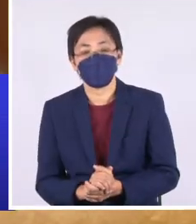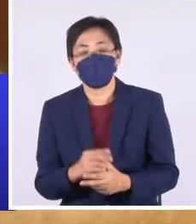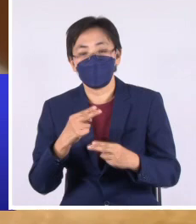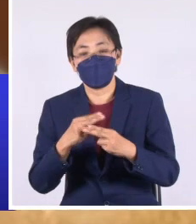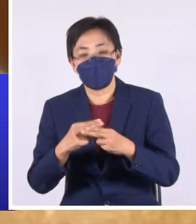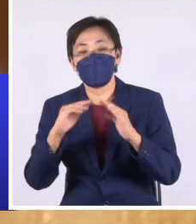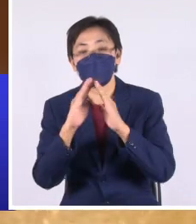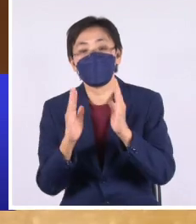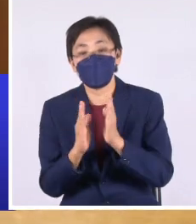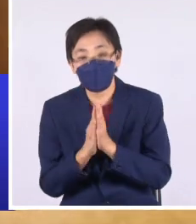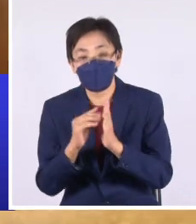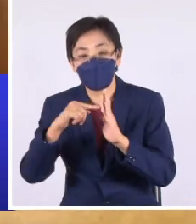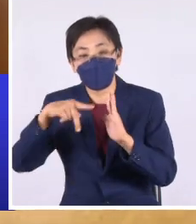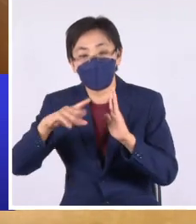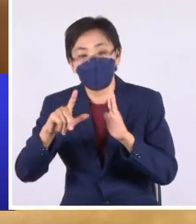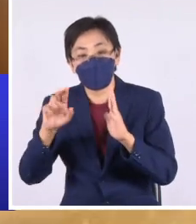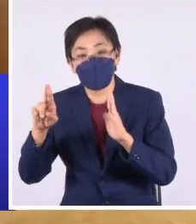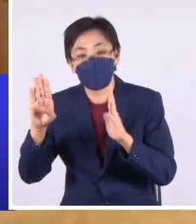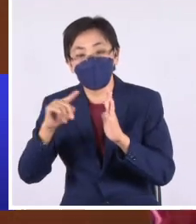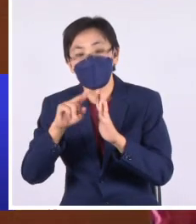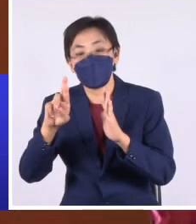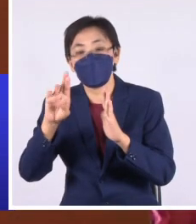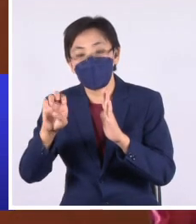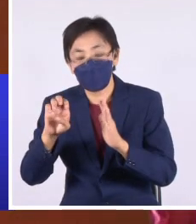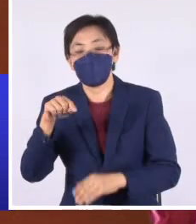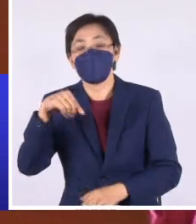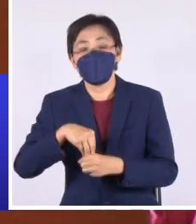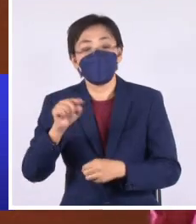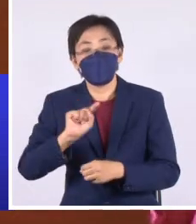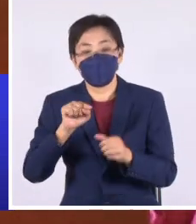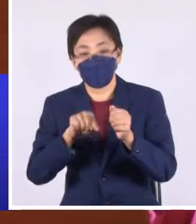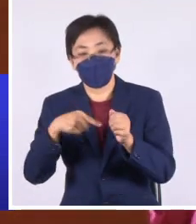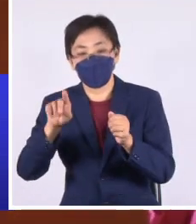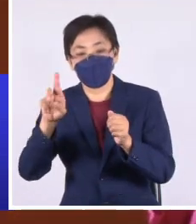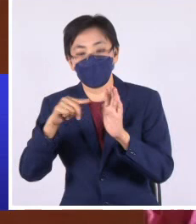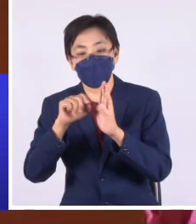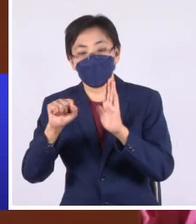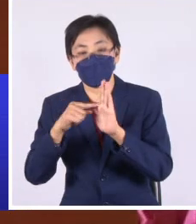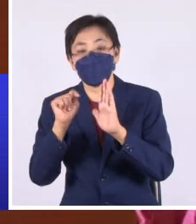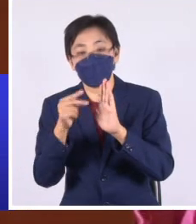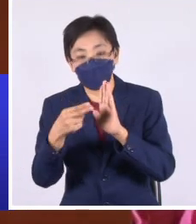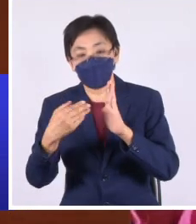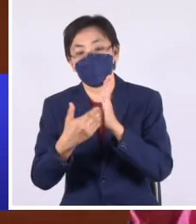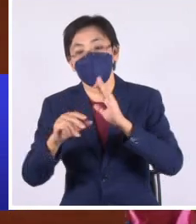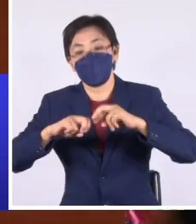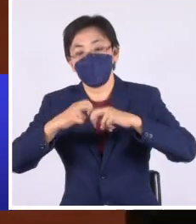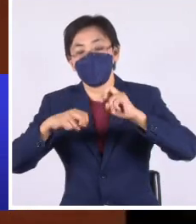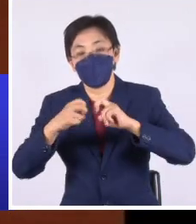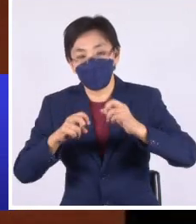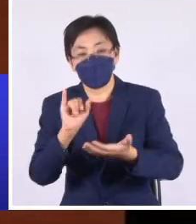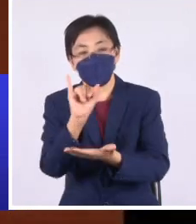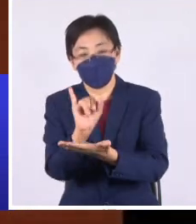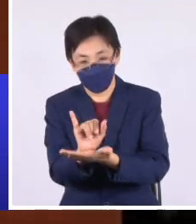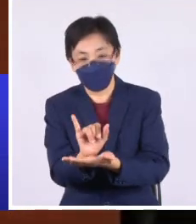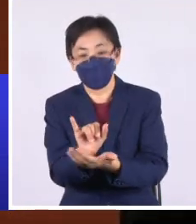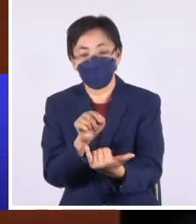พชรบุรีจริงคุณผู้ชมแต่ว่าในพื้นที่อยู่ในพื้นที่ของอำเภอปราสาทจังหวัดสุรินทร์ก็มีสรีระสังขารของหลวงปู่เนี่ยท่านก็ตั้งอยู่แบบ